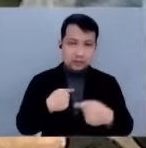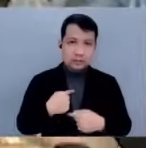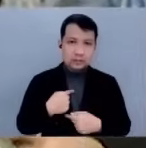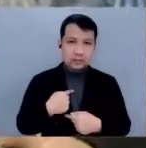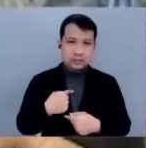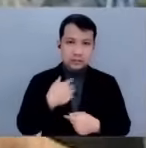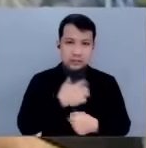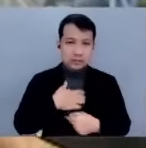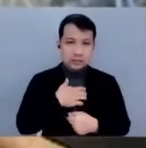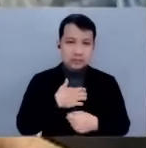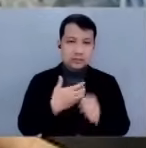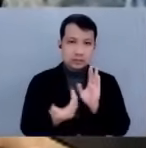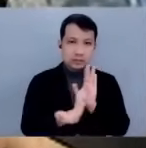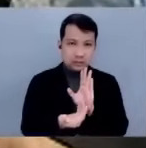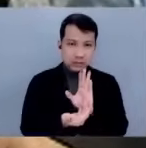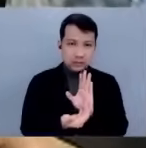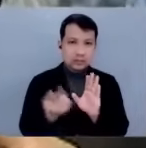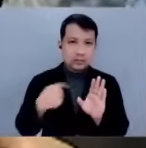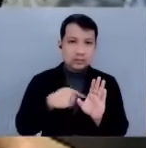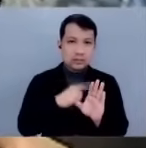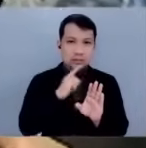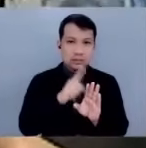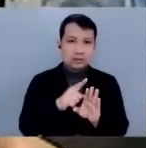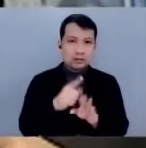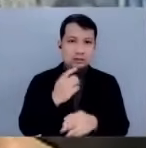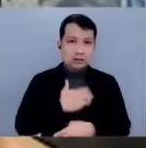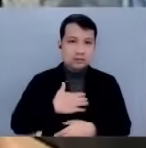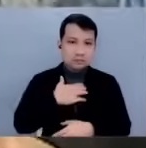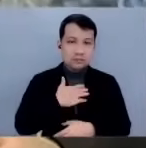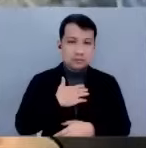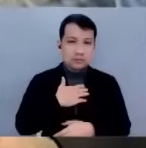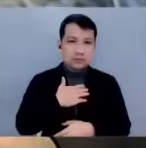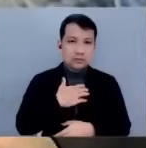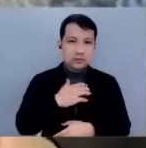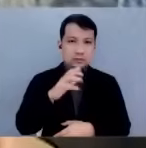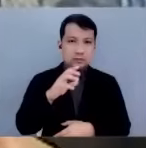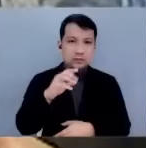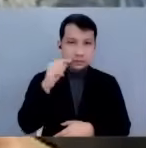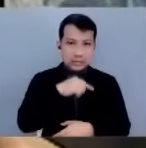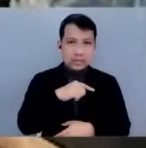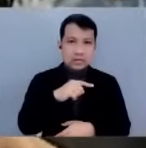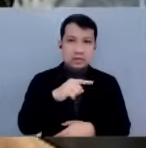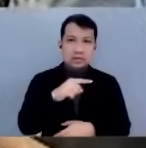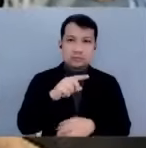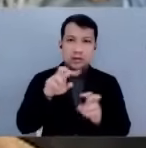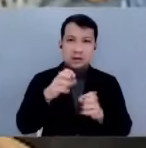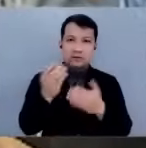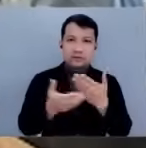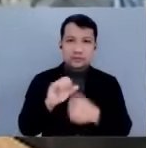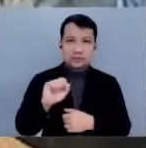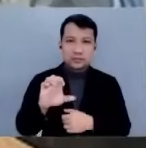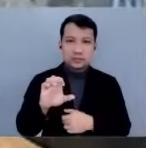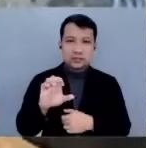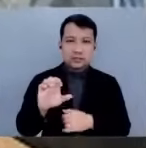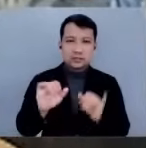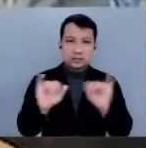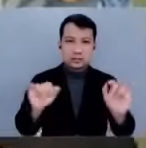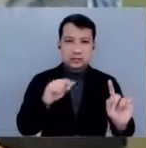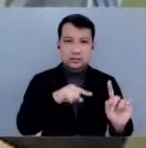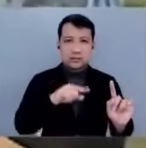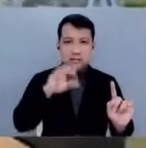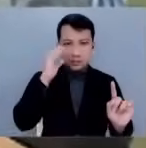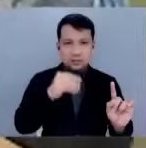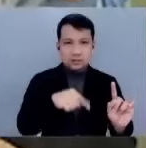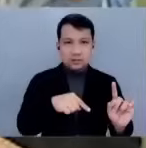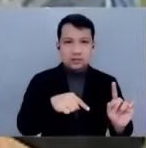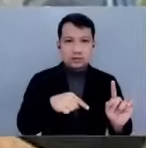basis ng aking mga libel and cyber libel charges, yun pala sila ang